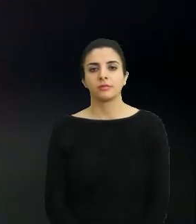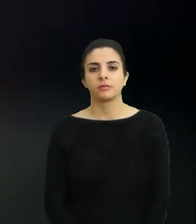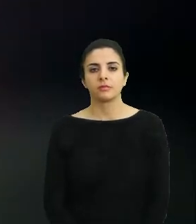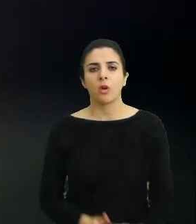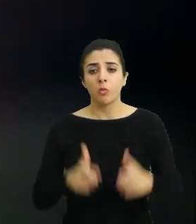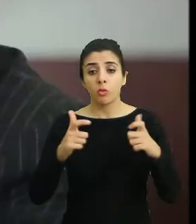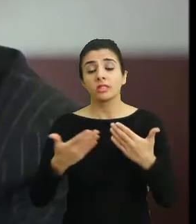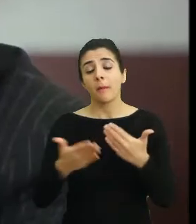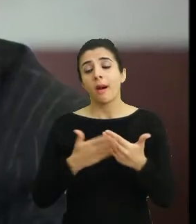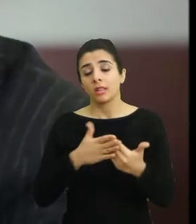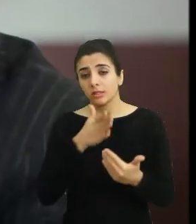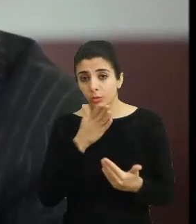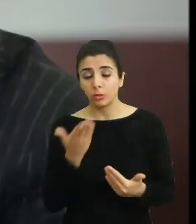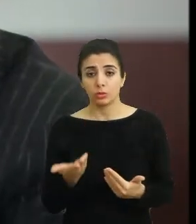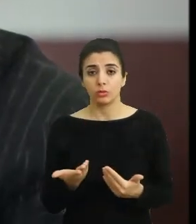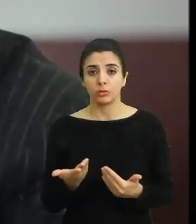Burası Maraş Cahit.